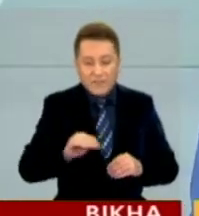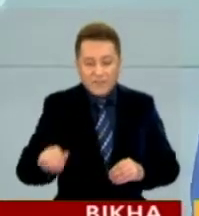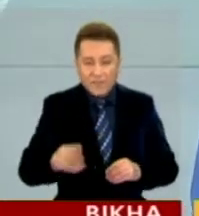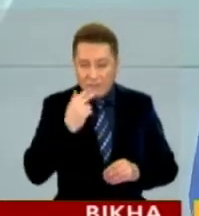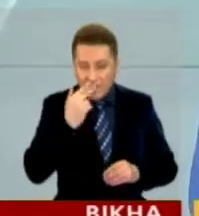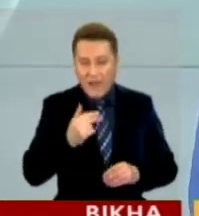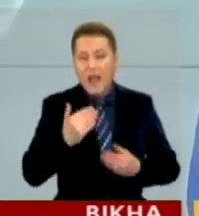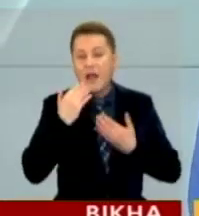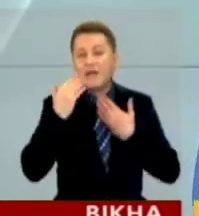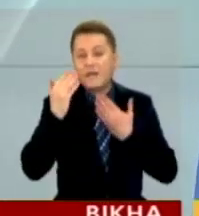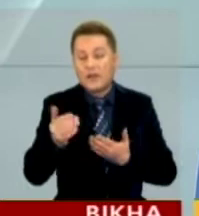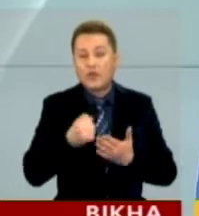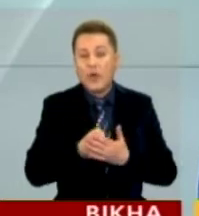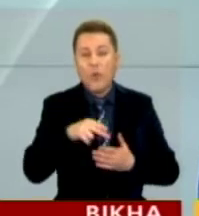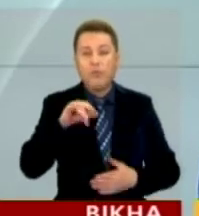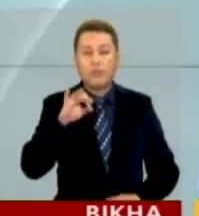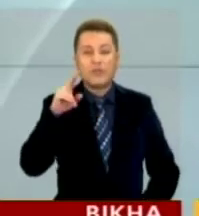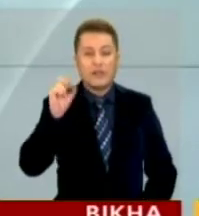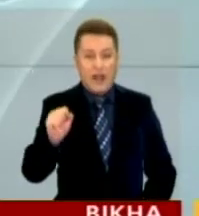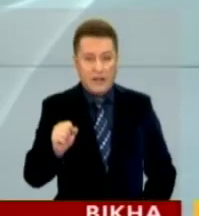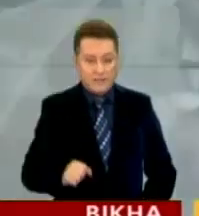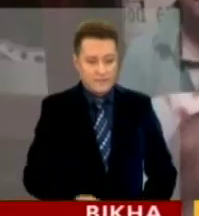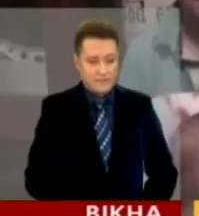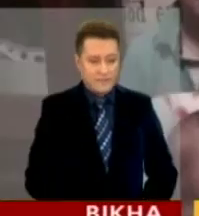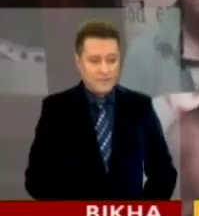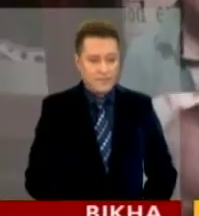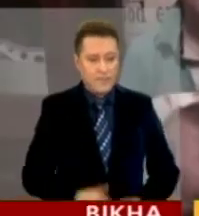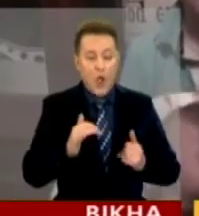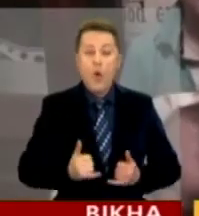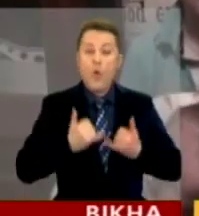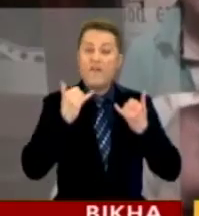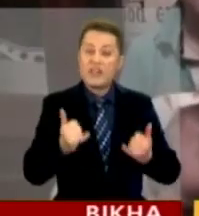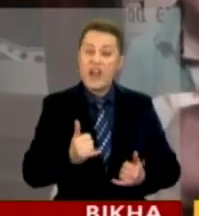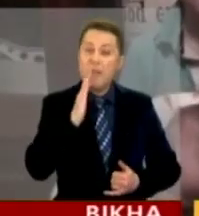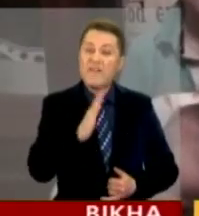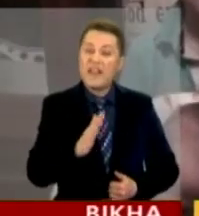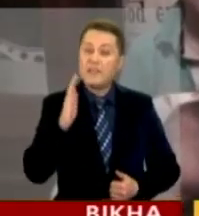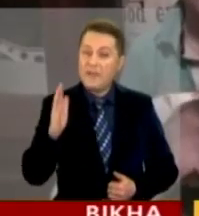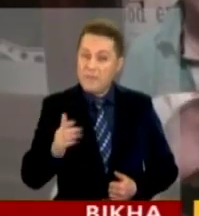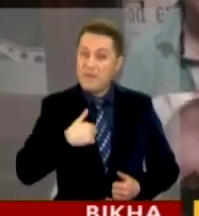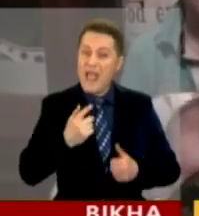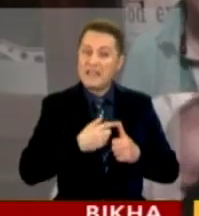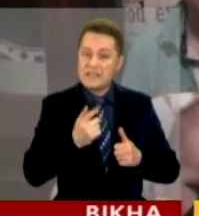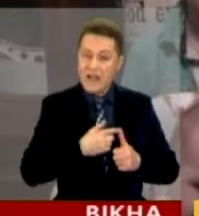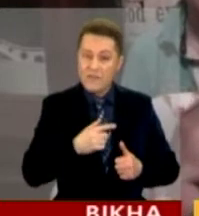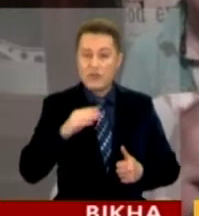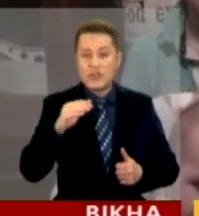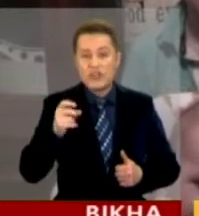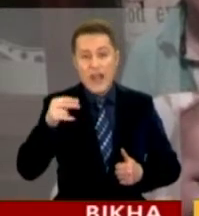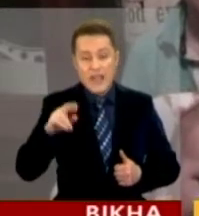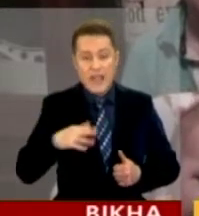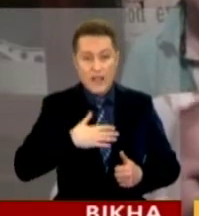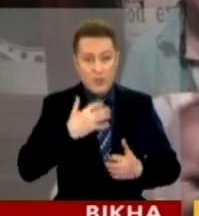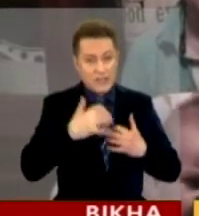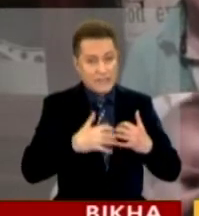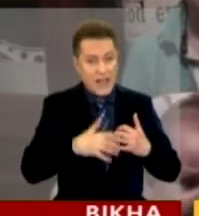російського президента Путіна. Далі без коментарів. Уважаемый Владимир Владимирович, меня зовут Илья. Это мой средний брат